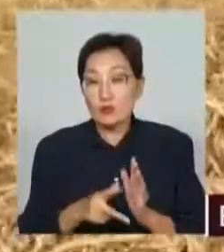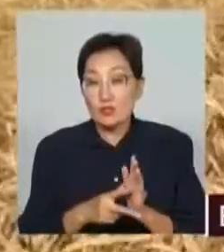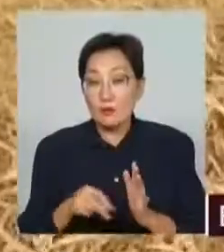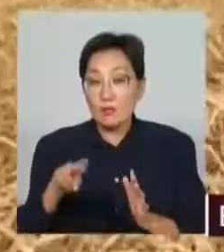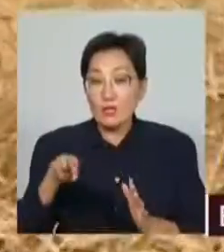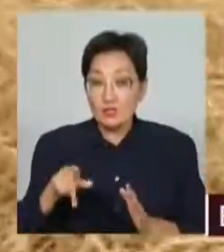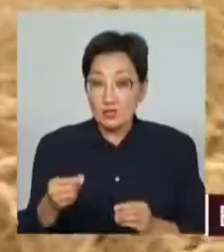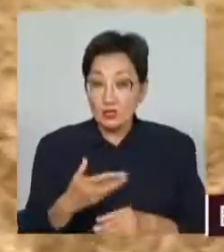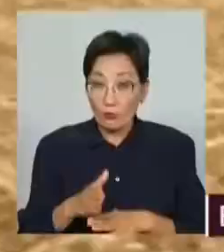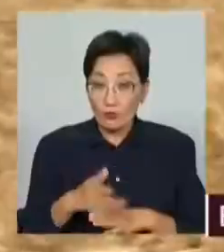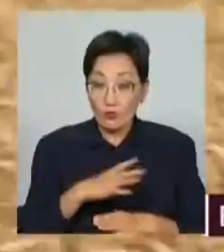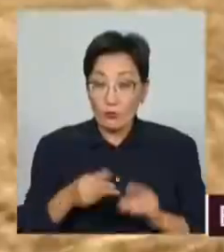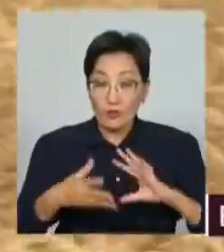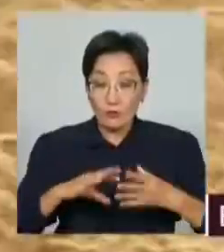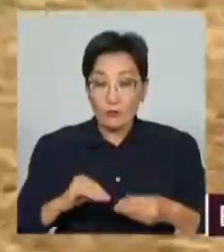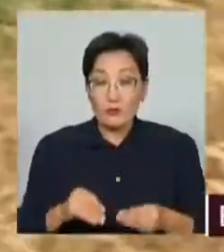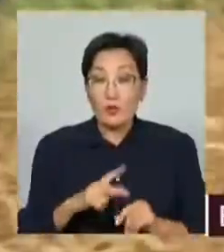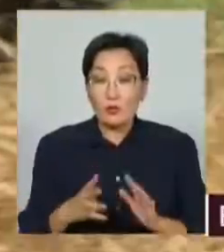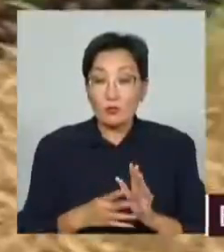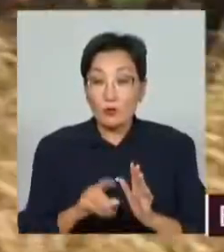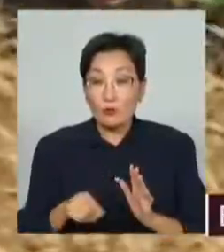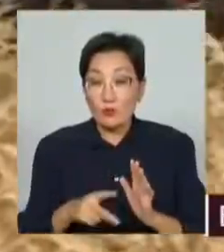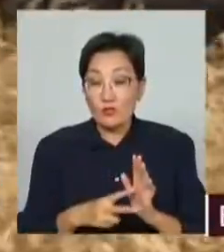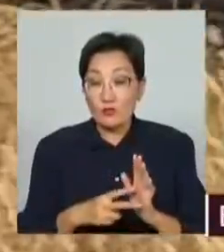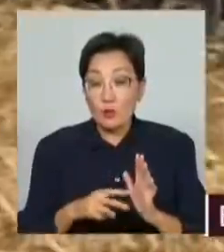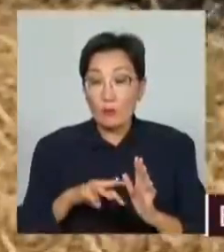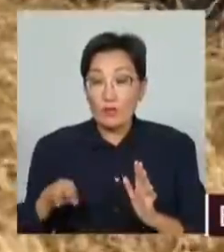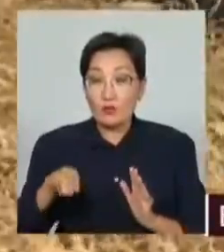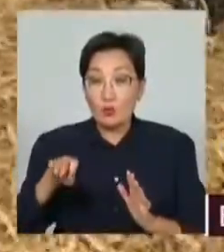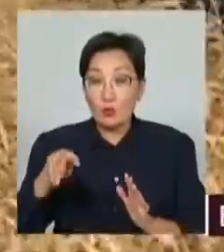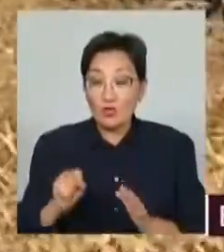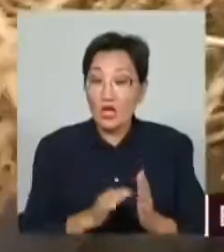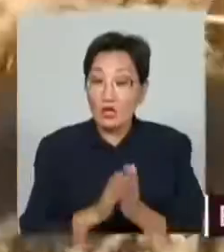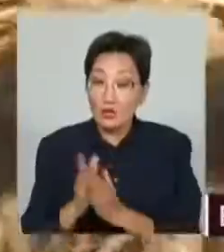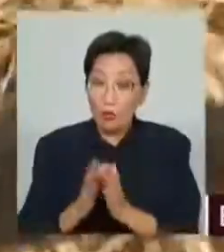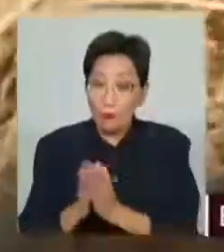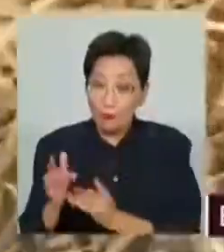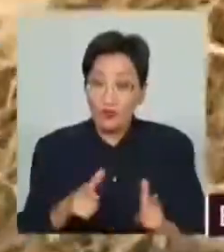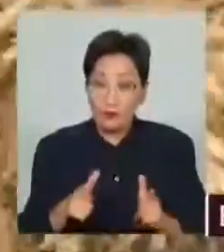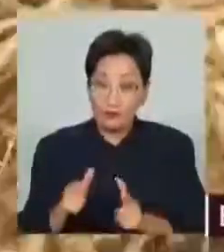миллиард теңге бөлінді. Ал жалпы елімізде 19,7 миллион тонна шөп дайындалыпты.